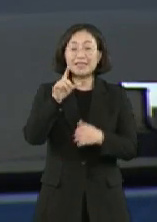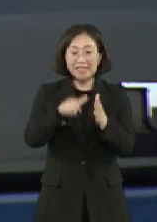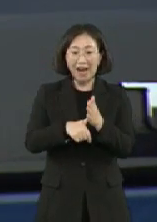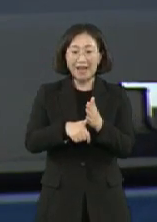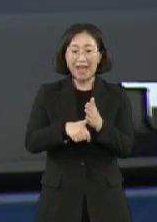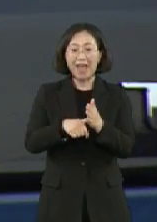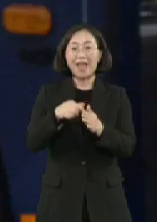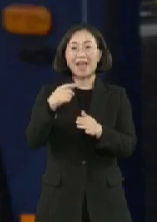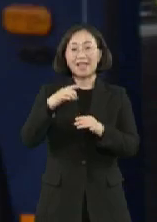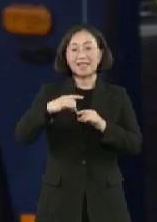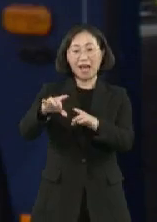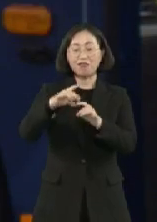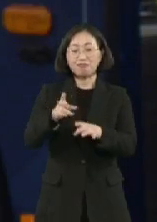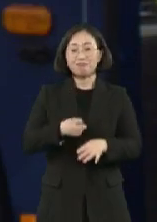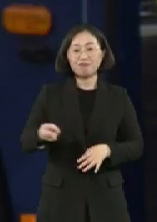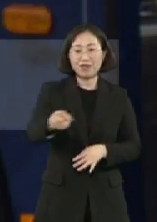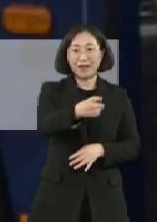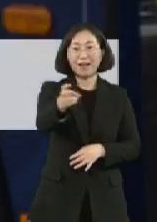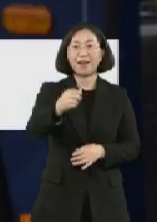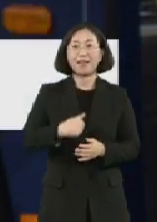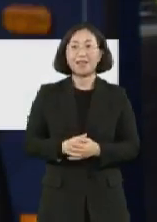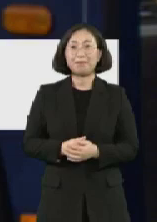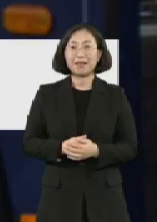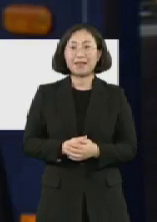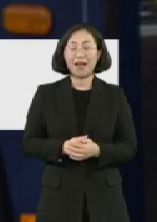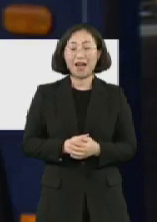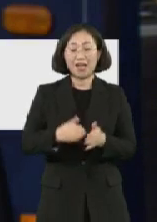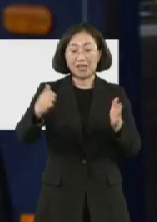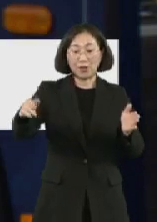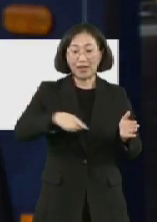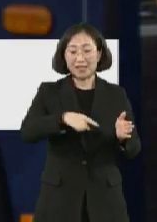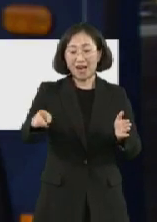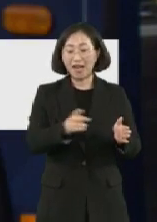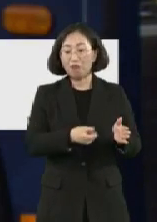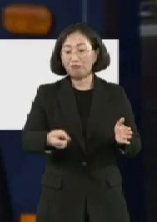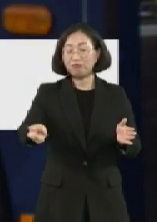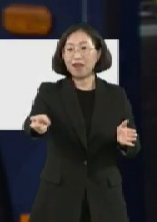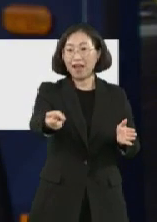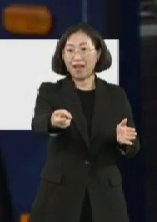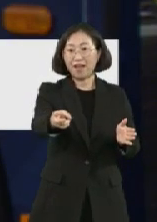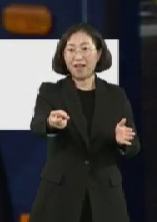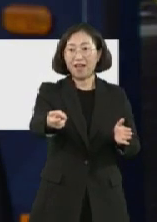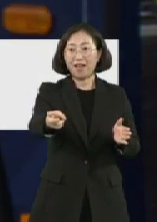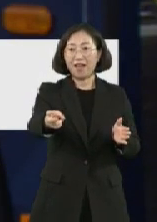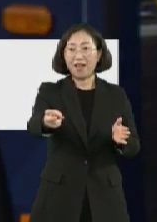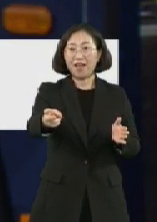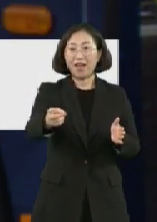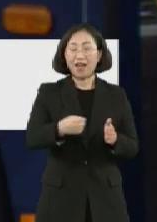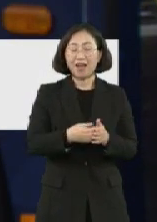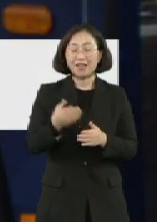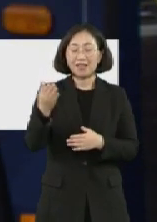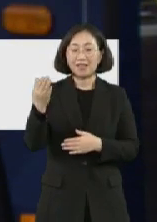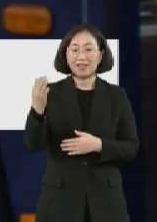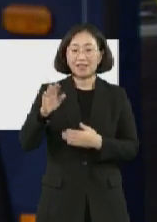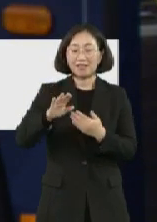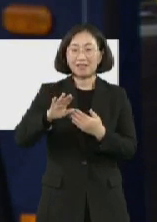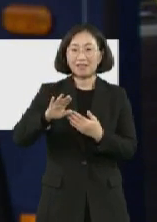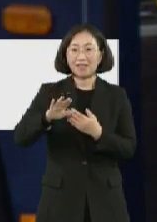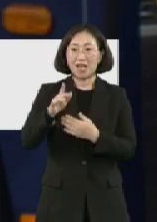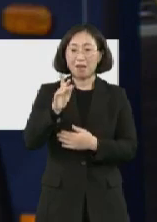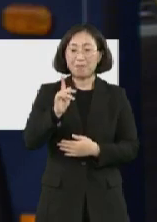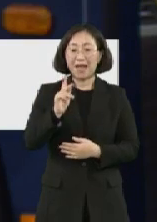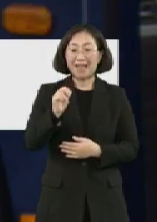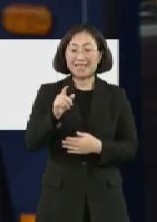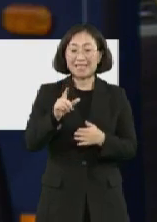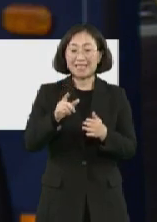됩니다. 정해진 구간에서 계속 고정적으로 운행을 할 겁니다. 그래서 기존에 있는 BRT 버스가